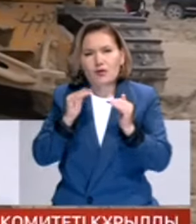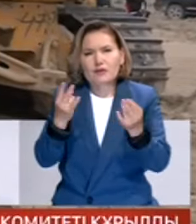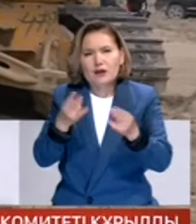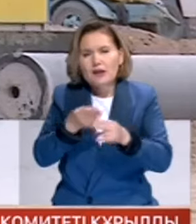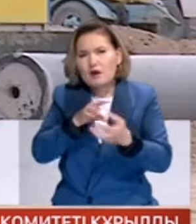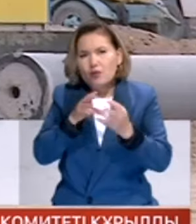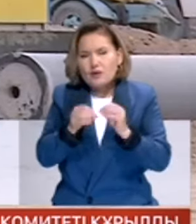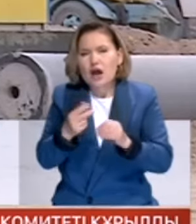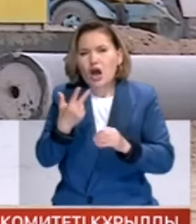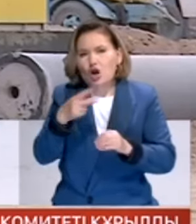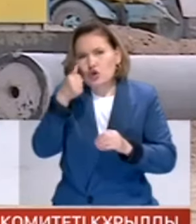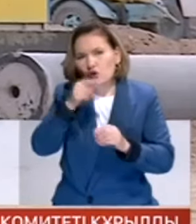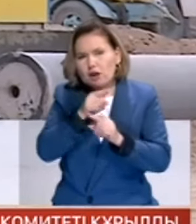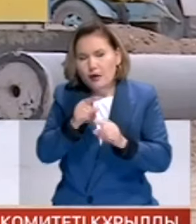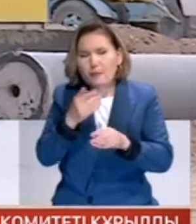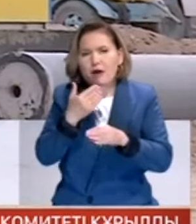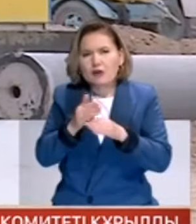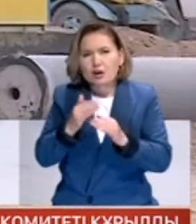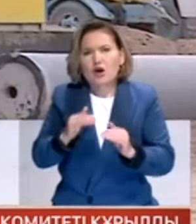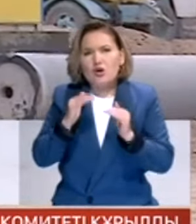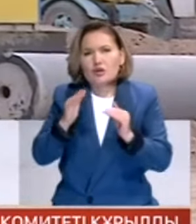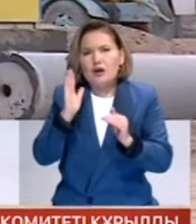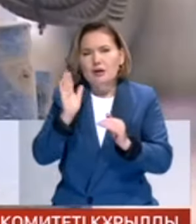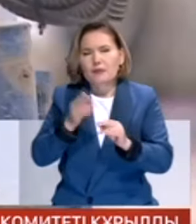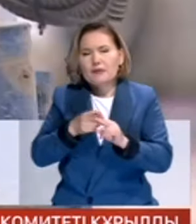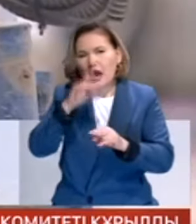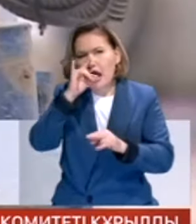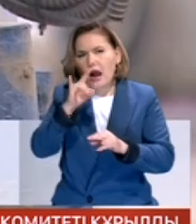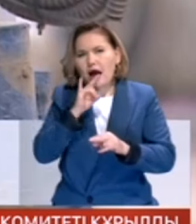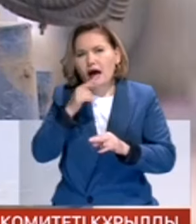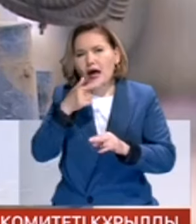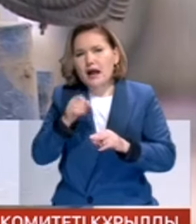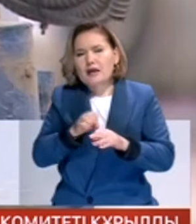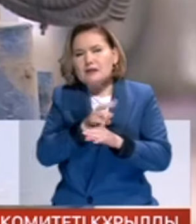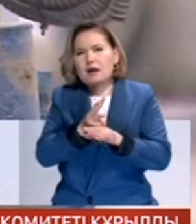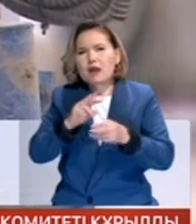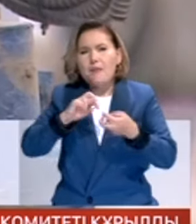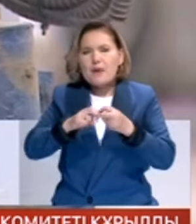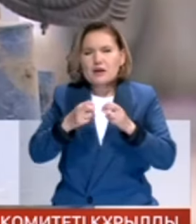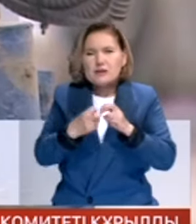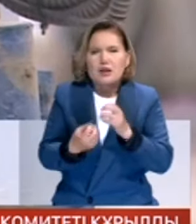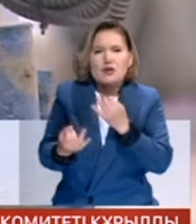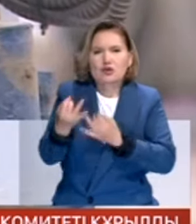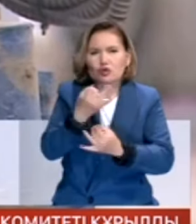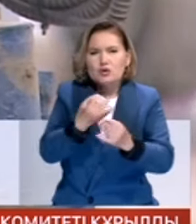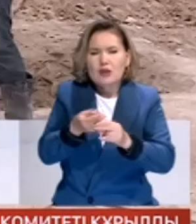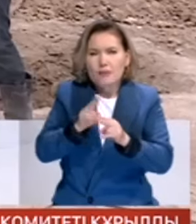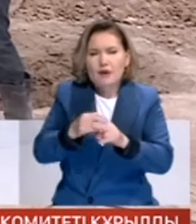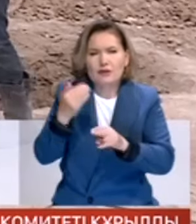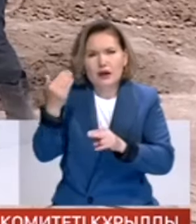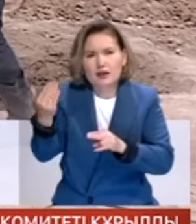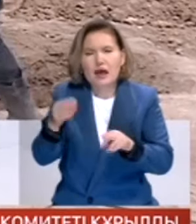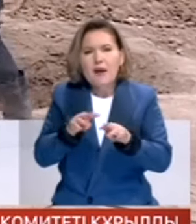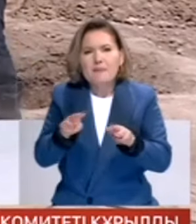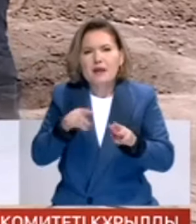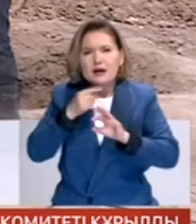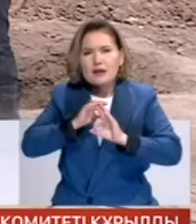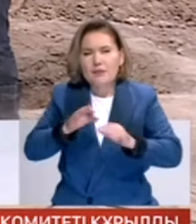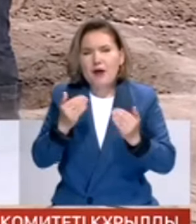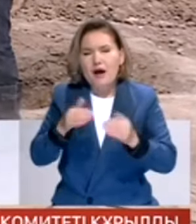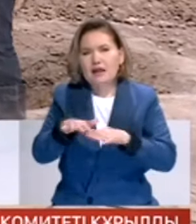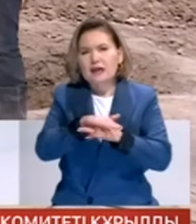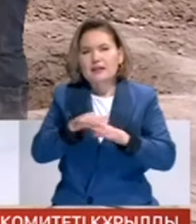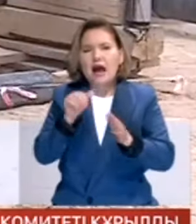баға алдағы 3 жылда сәл көтеріледі. Сондай-ақ елімізді газбен қамту мәселесі де сөз болды. Сәтқалиевтің айтуынша, қазір